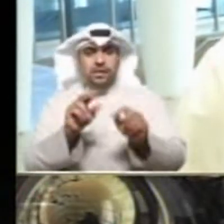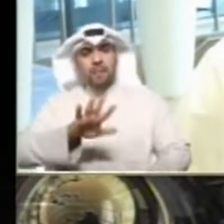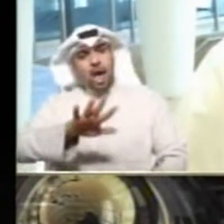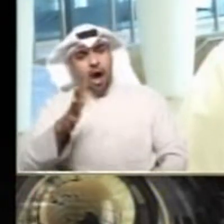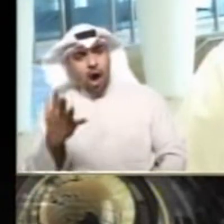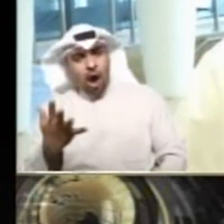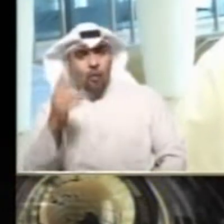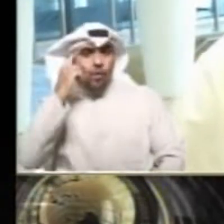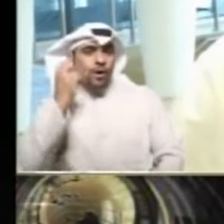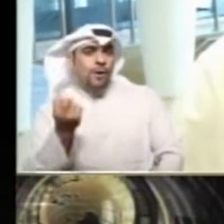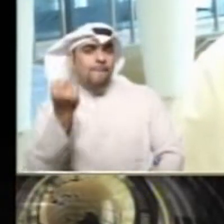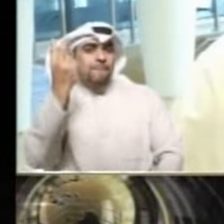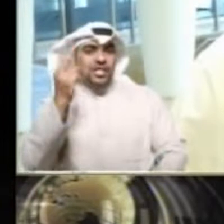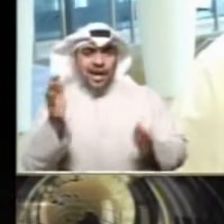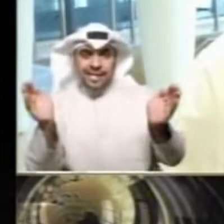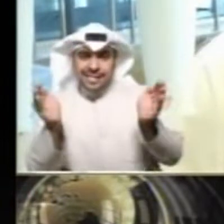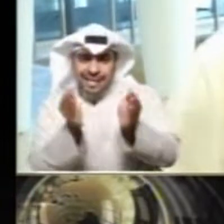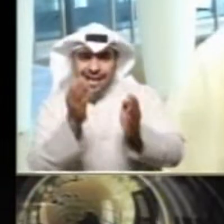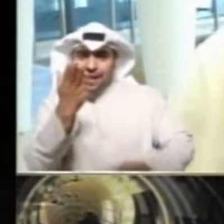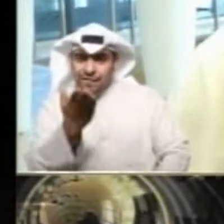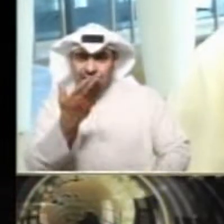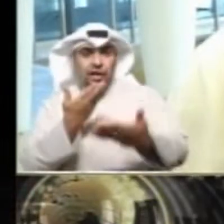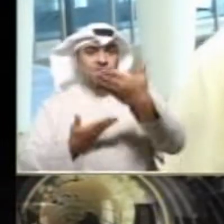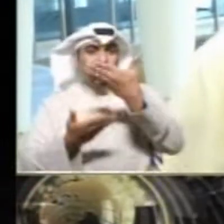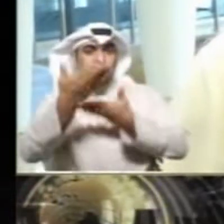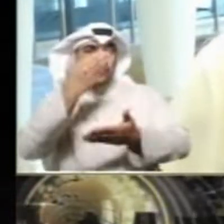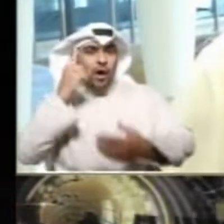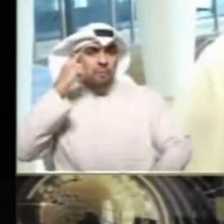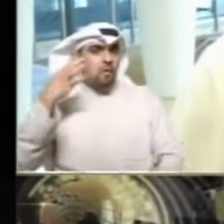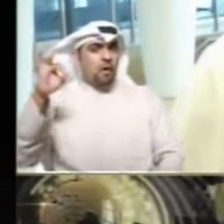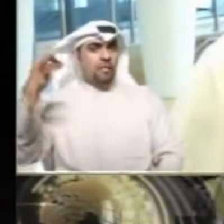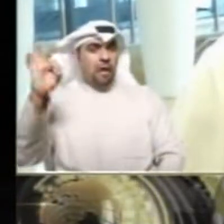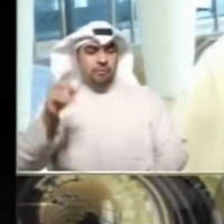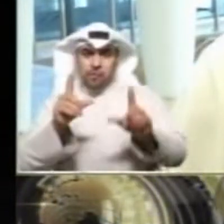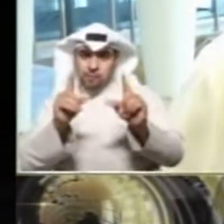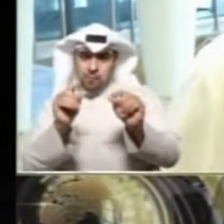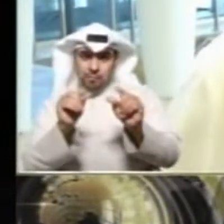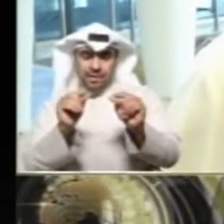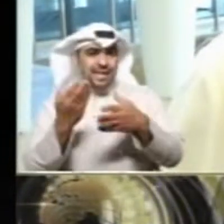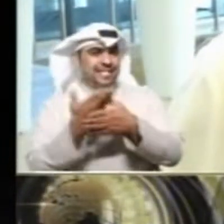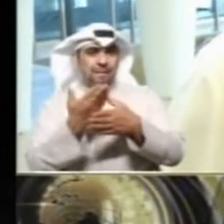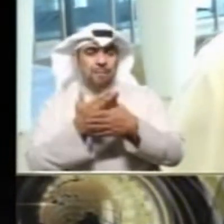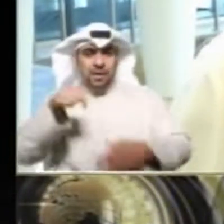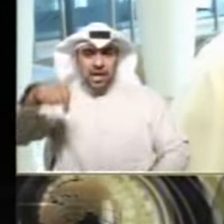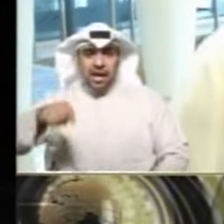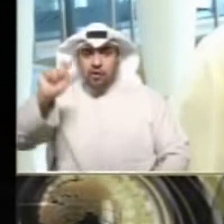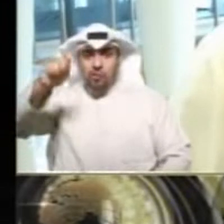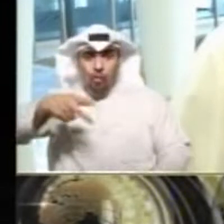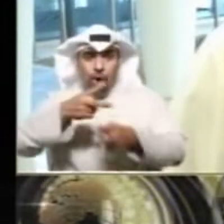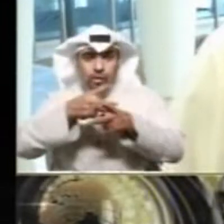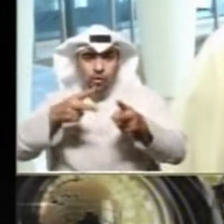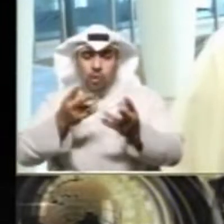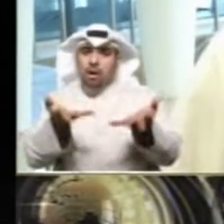الصغيرة وبدء حياة تجارية جديدة. فبالتالي نحن لدينا كثير من القوانين نرى أنها